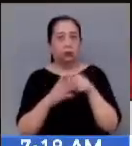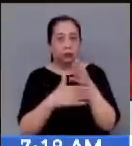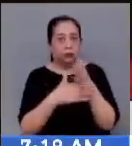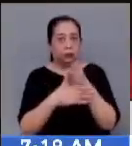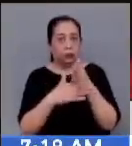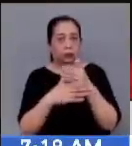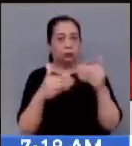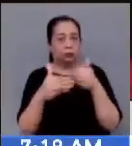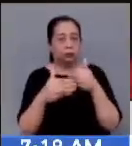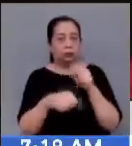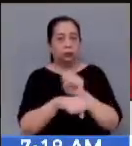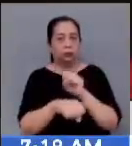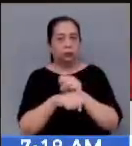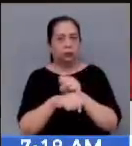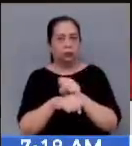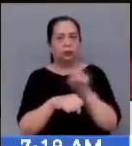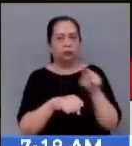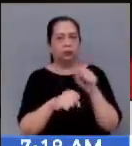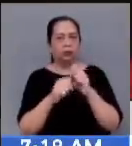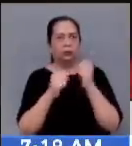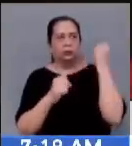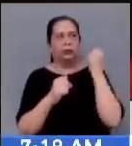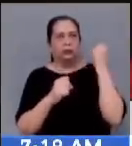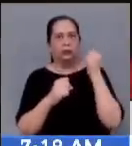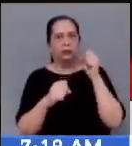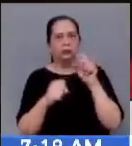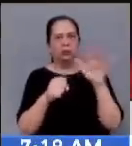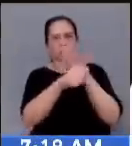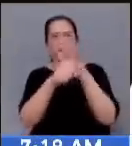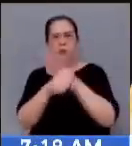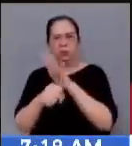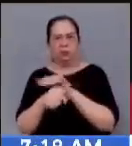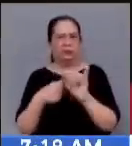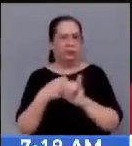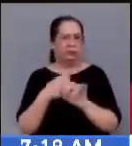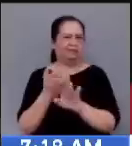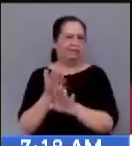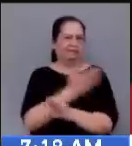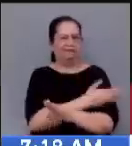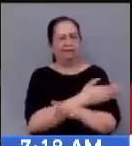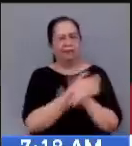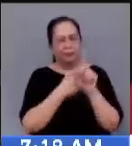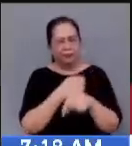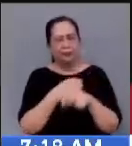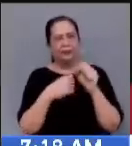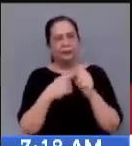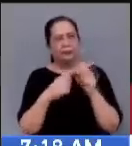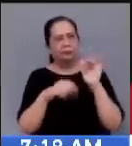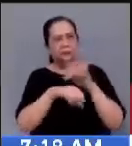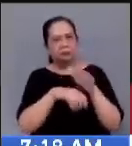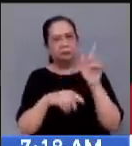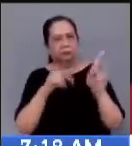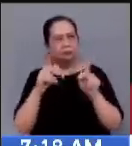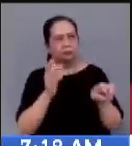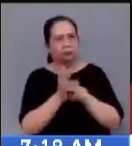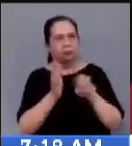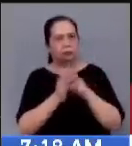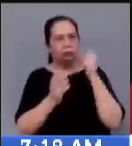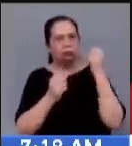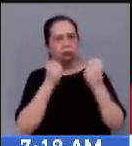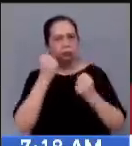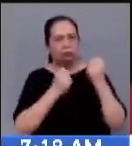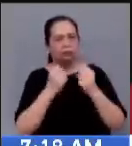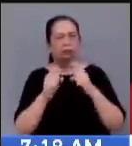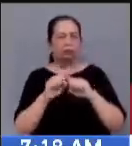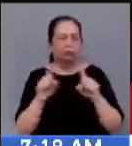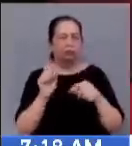mag-duty, doon ako nararush kasi punuan na yung mga jeep. Tapos mabilis pa yung mga tao sumakay. Pero minsan may